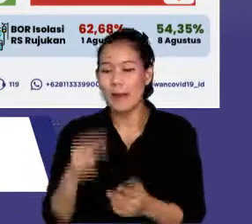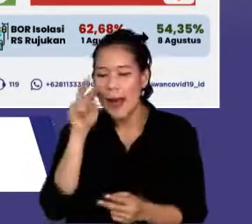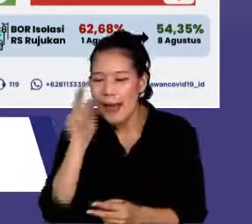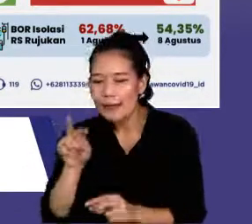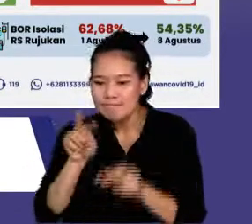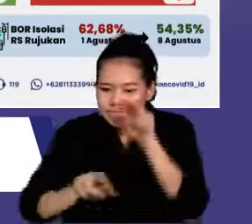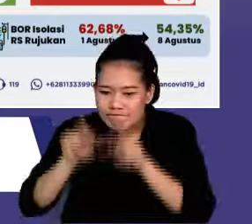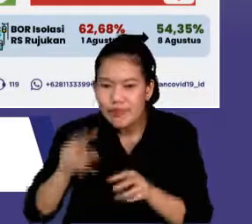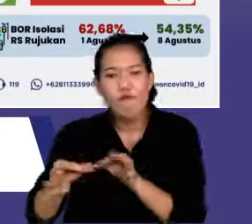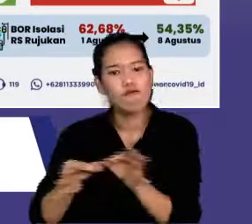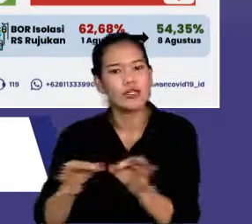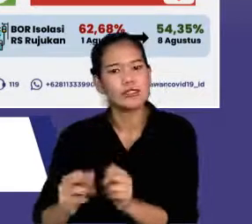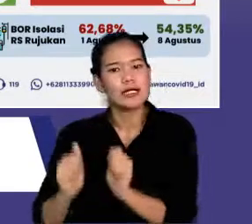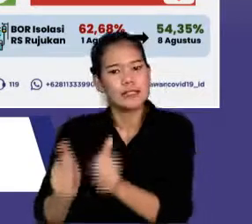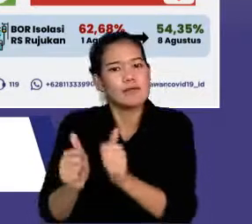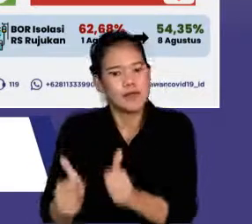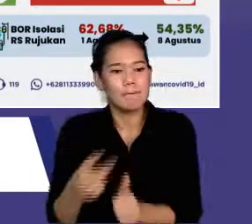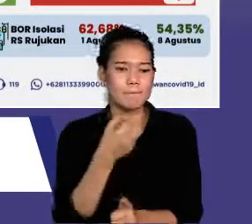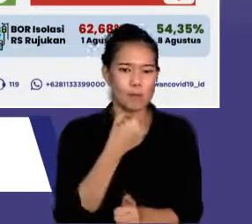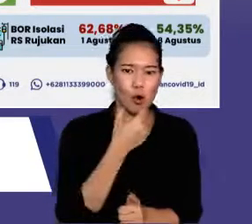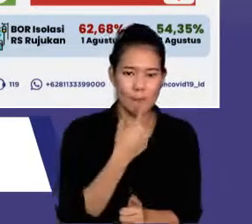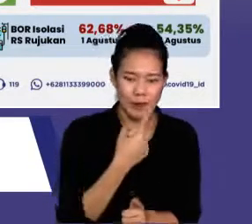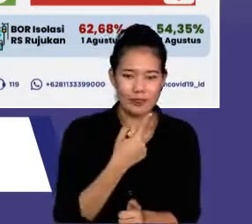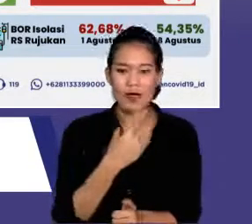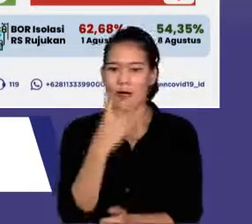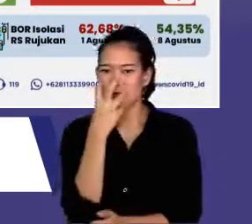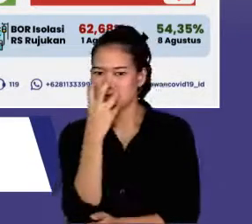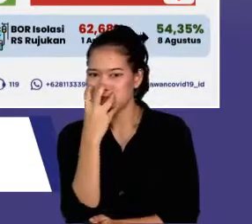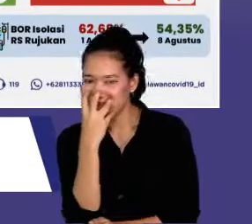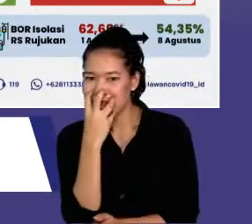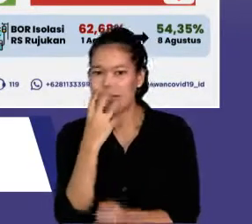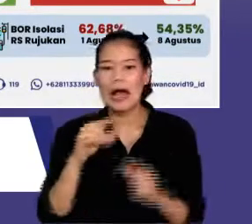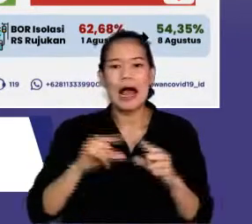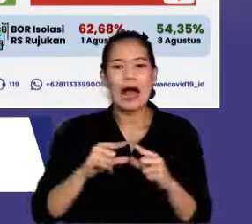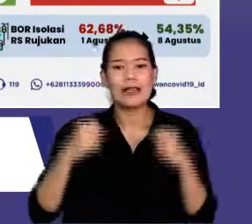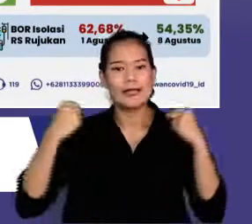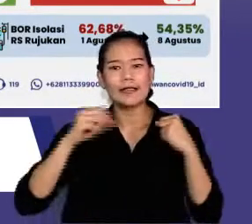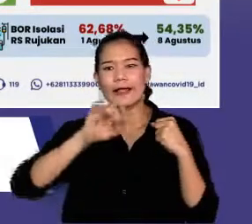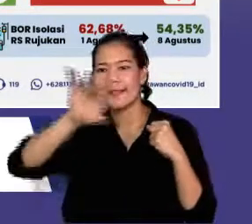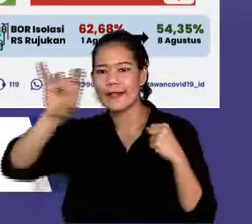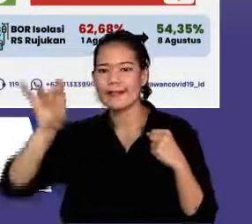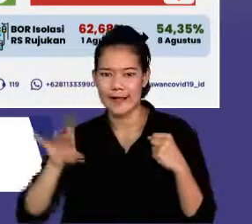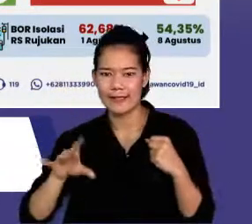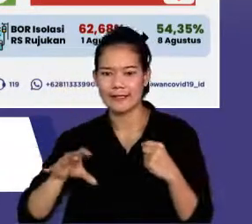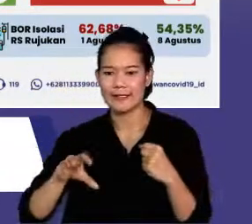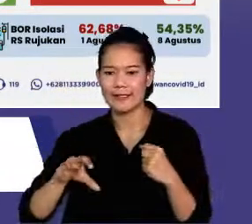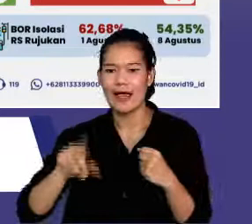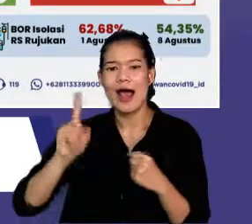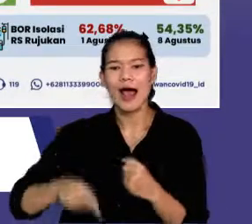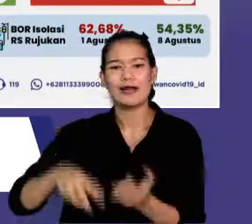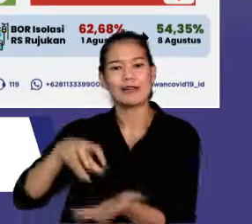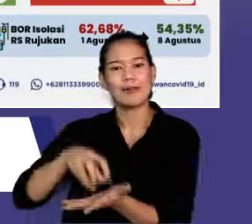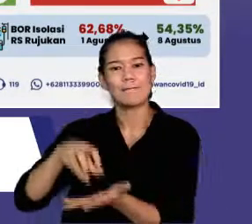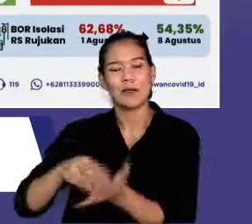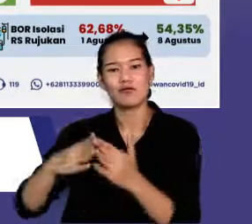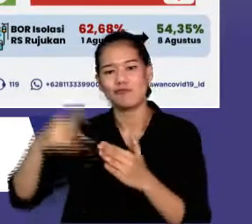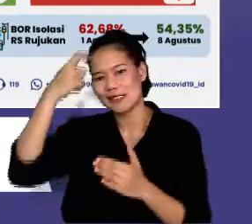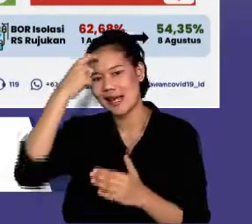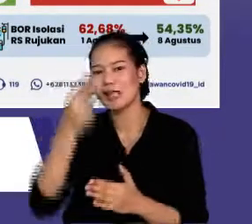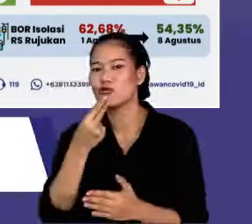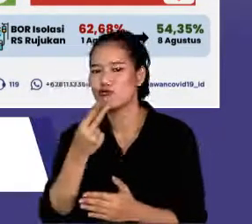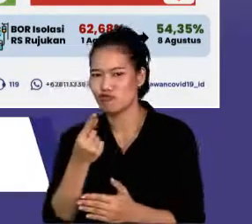ketersediaan tempat tidur obat-obatan ventilator dan alat kesehatan lainnya di setiap rumah sakit rujukan covert